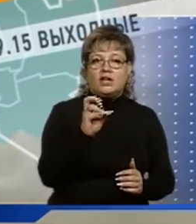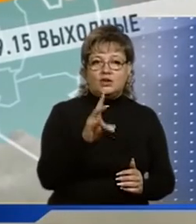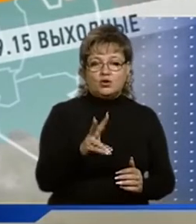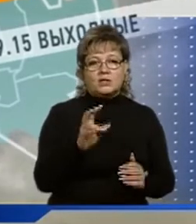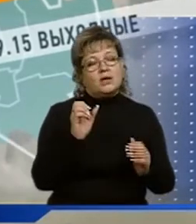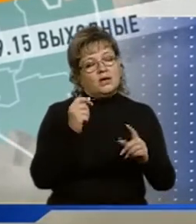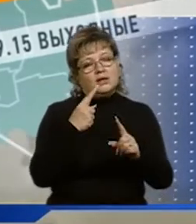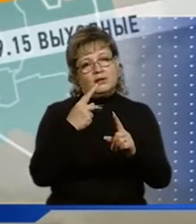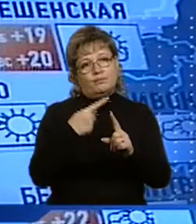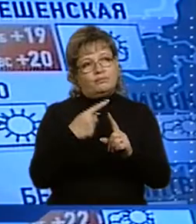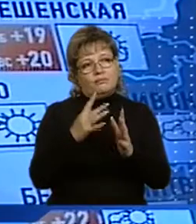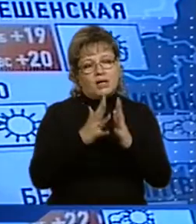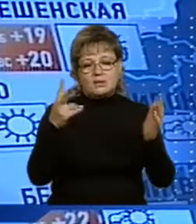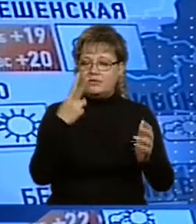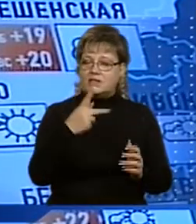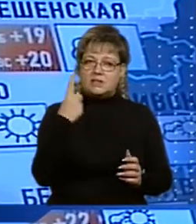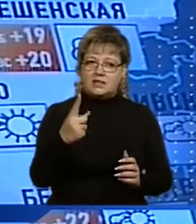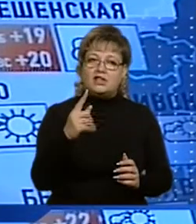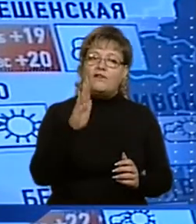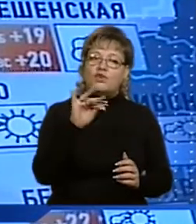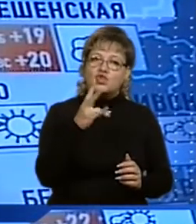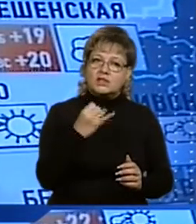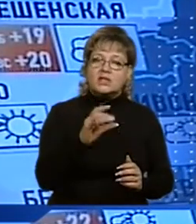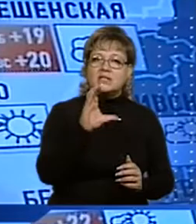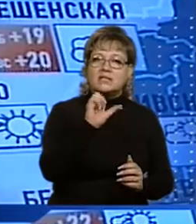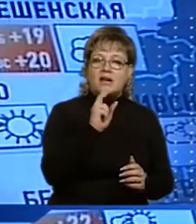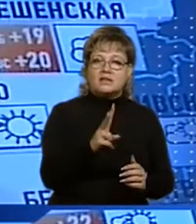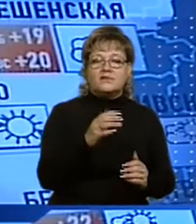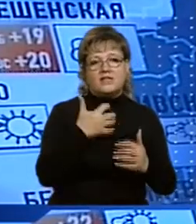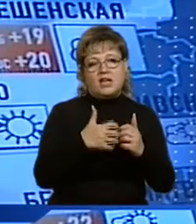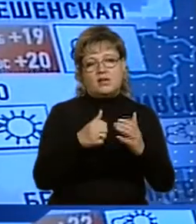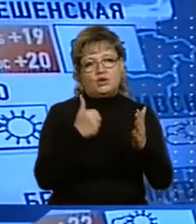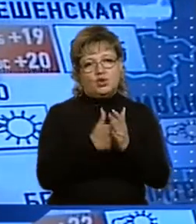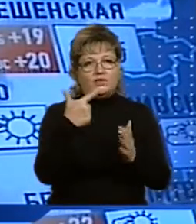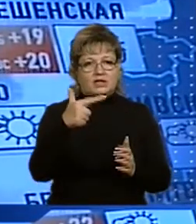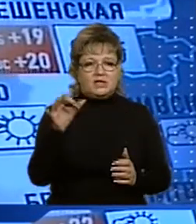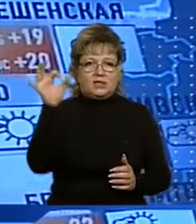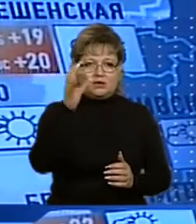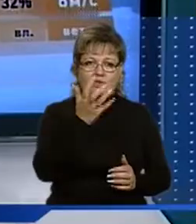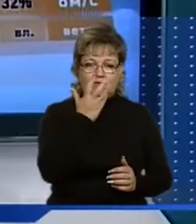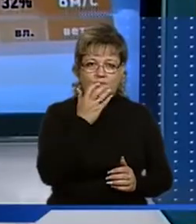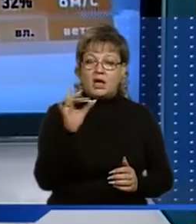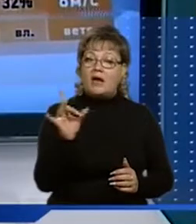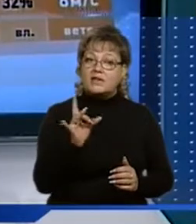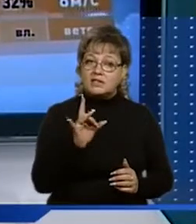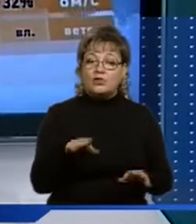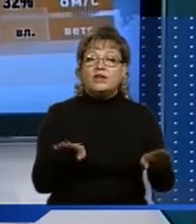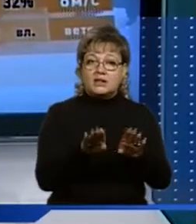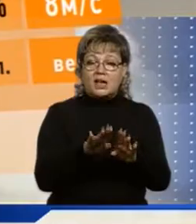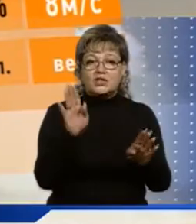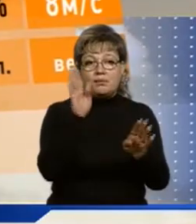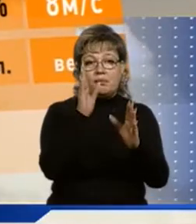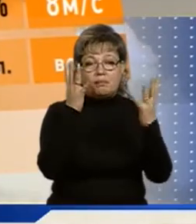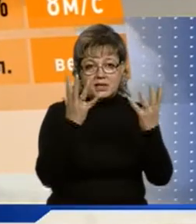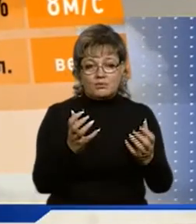– максимум плюс 21. В Сальске и станице Вешенской воздух прогреется в среднем до 20 градусов тепла. В Ростове-на-Дону также